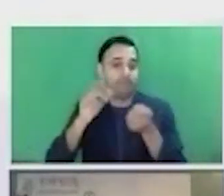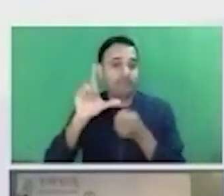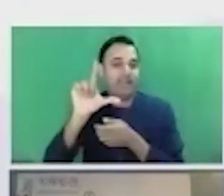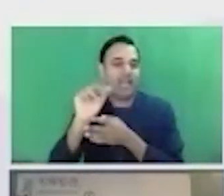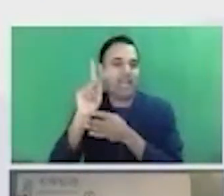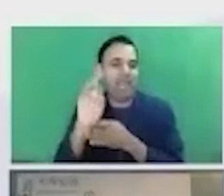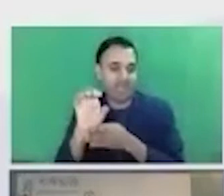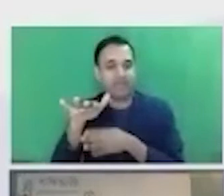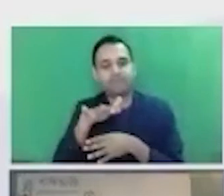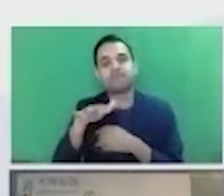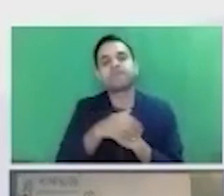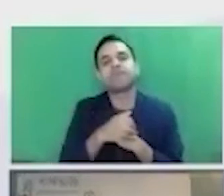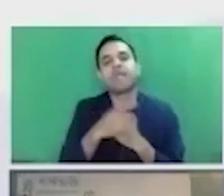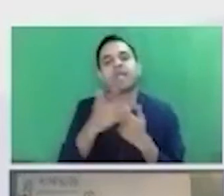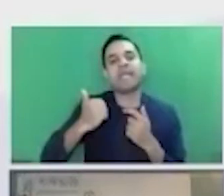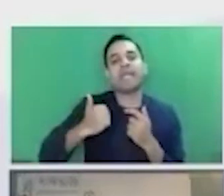بعض الجهات البيئية